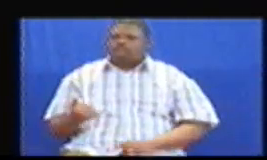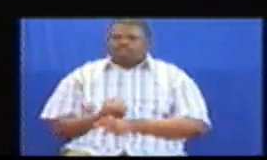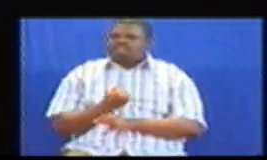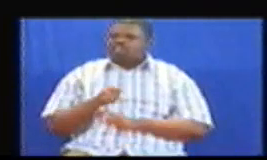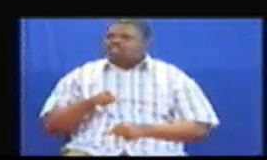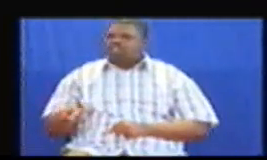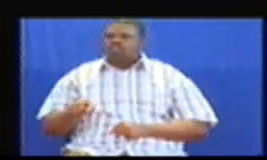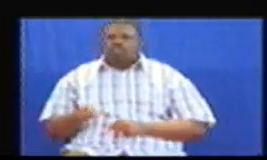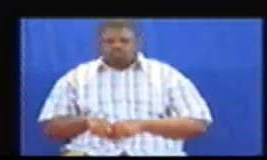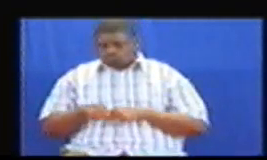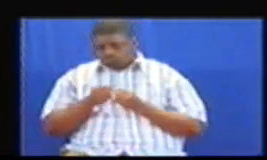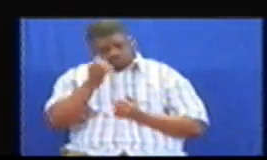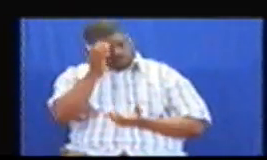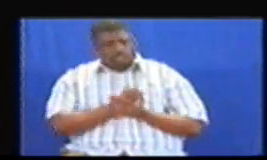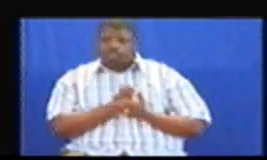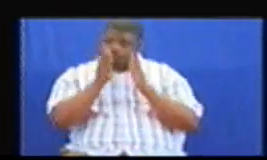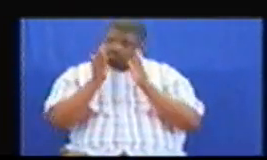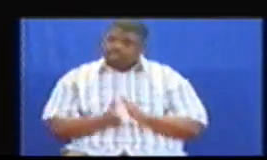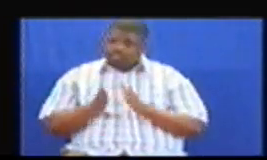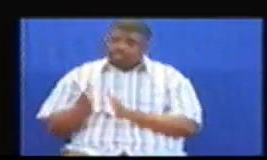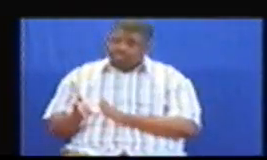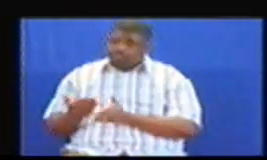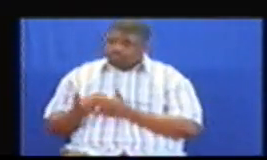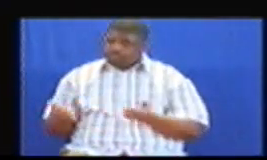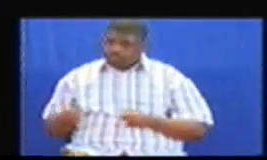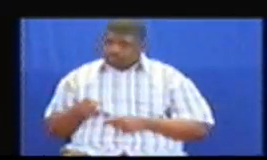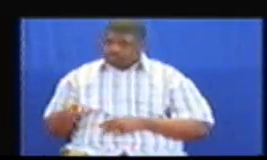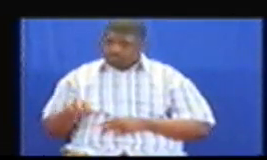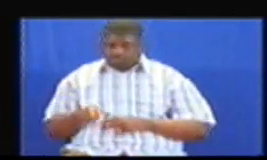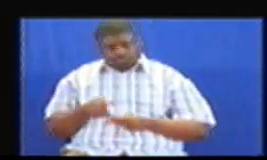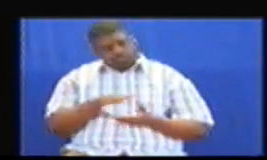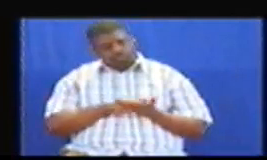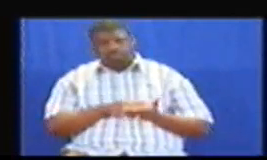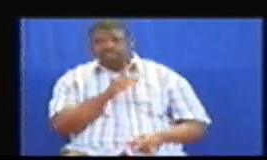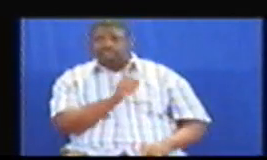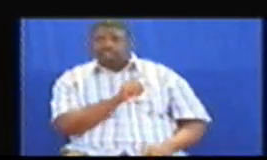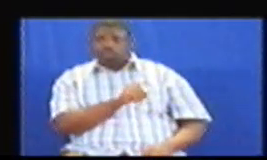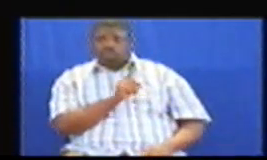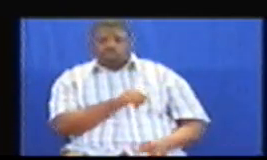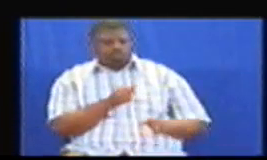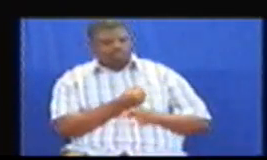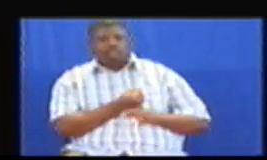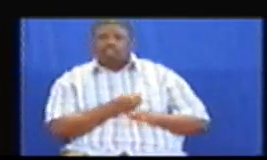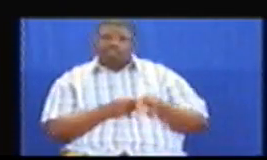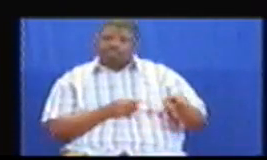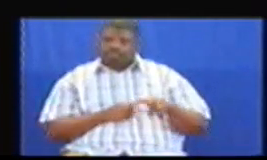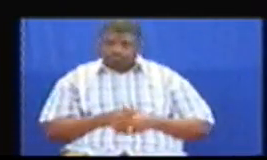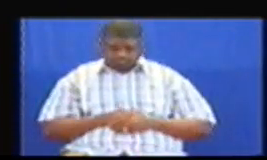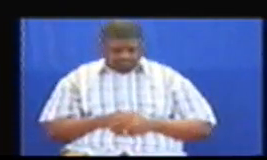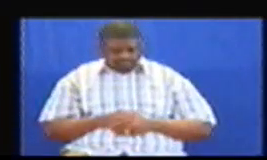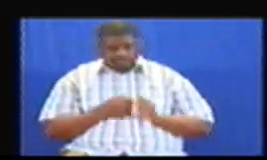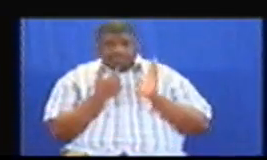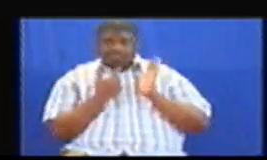sababu ya kuvunja haki za binadamu. Ni kwa sababu inazo sababu za msingi za kufanya hivyo. Kwa